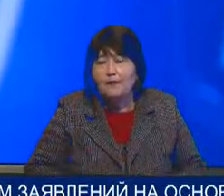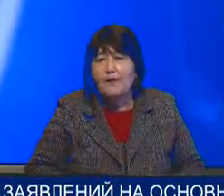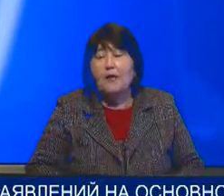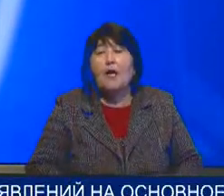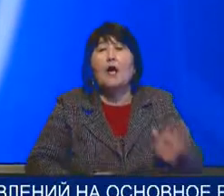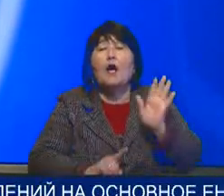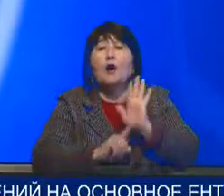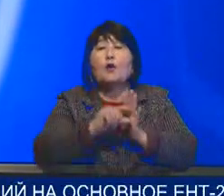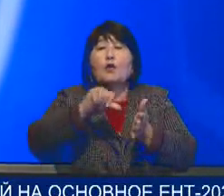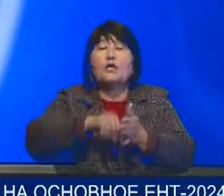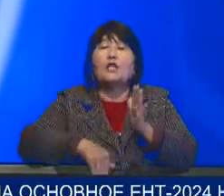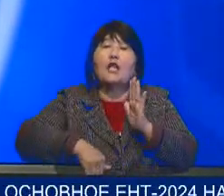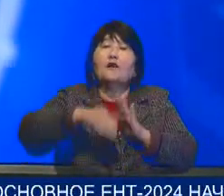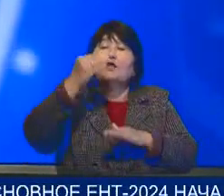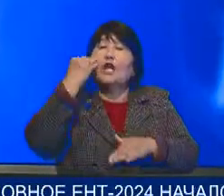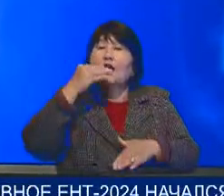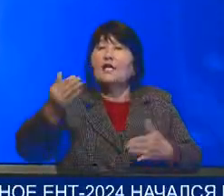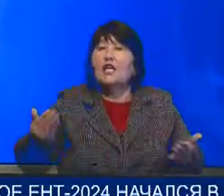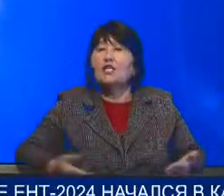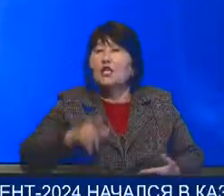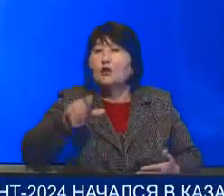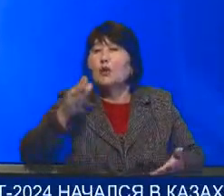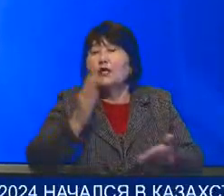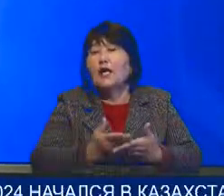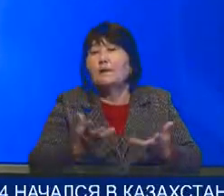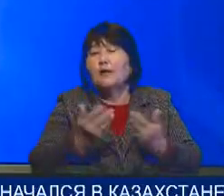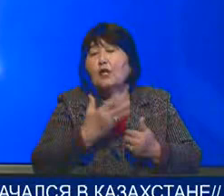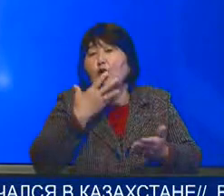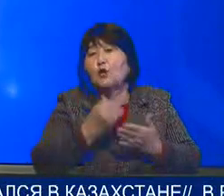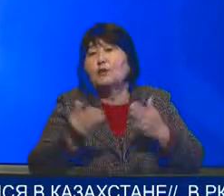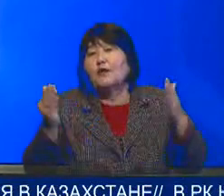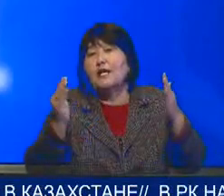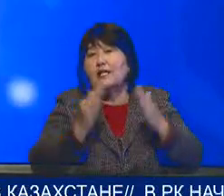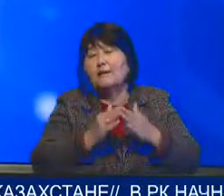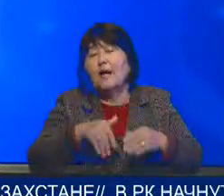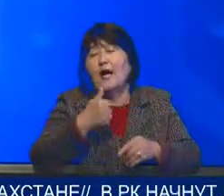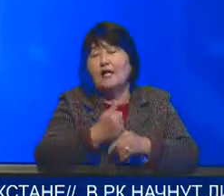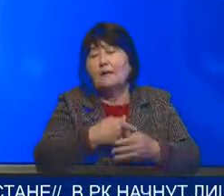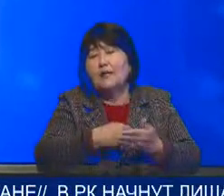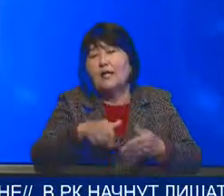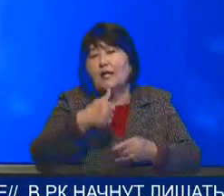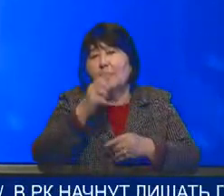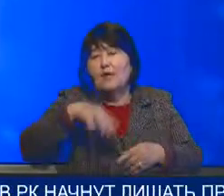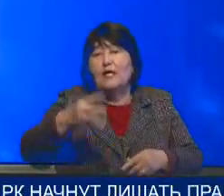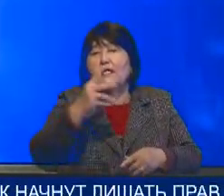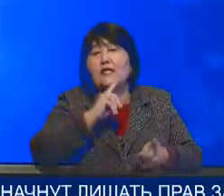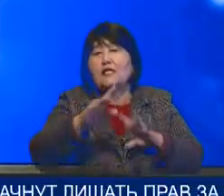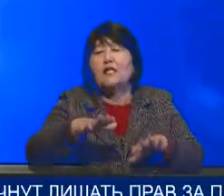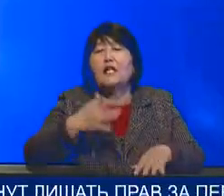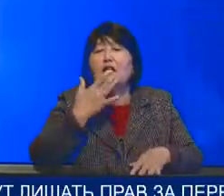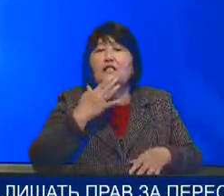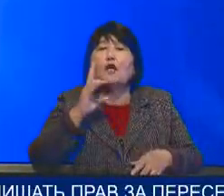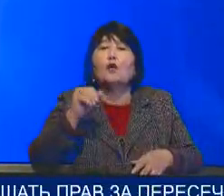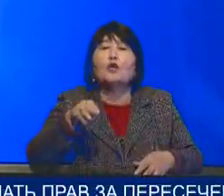ключевой составляющей высокого качества жизни людей является наличие собственного жилья - отметил глава государства на третьем заседании национального